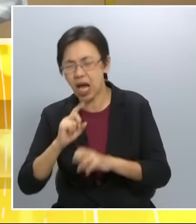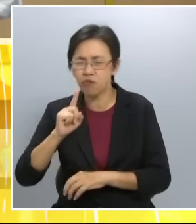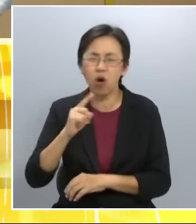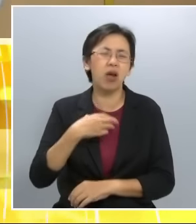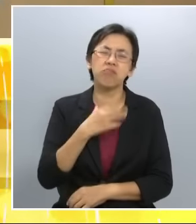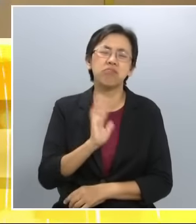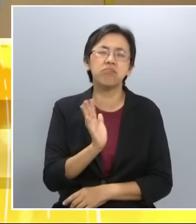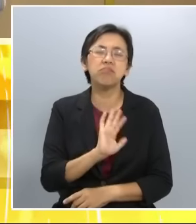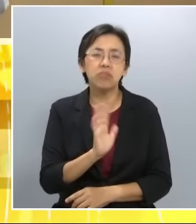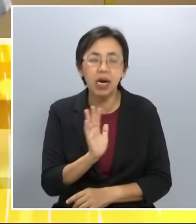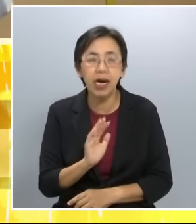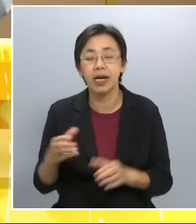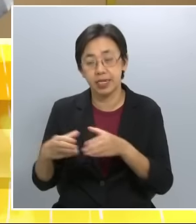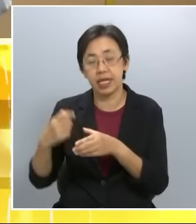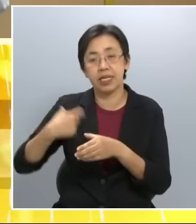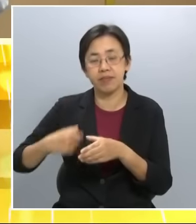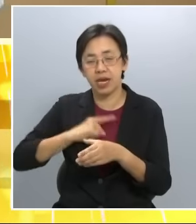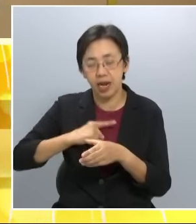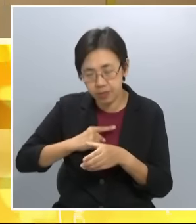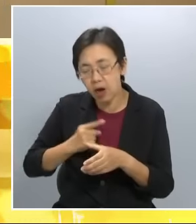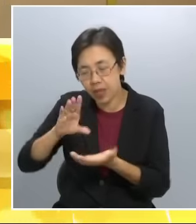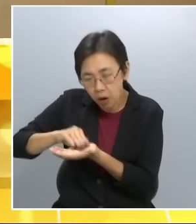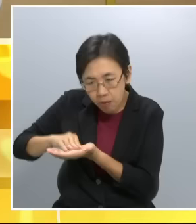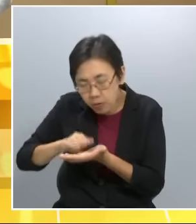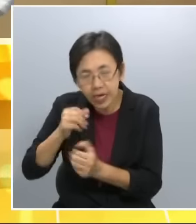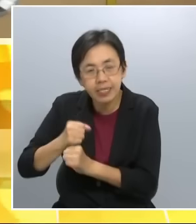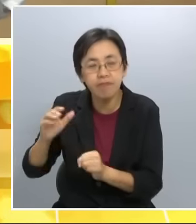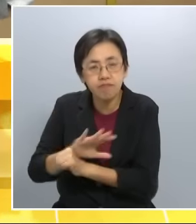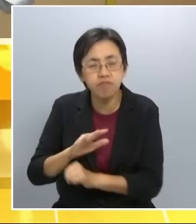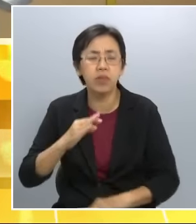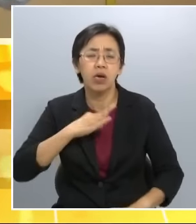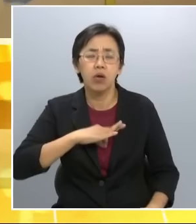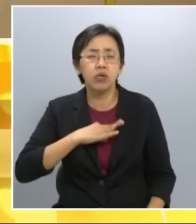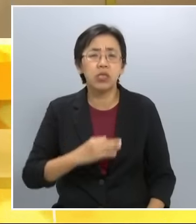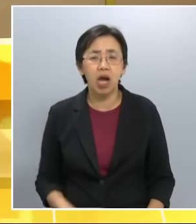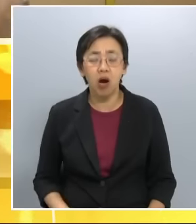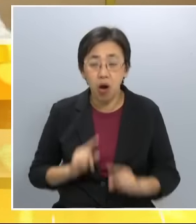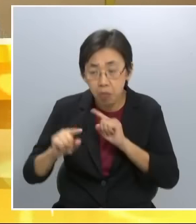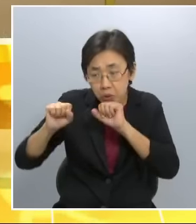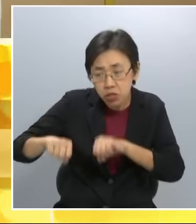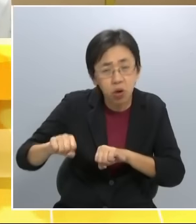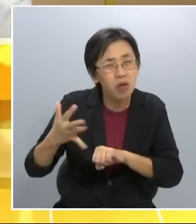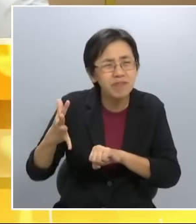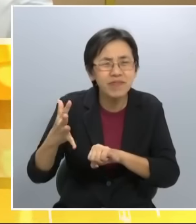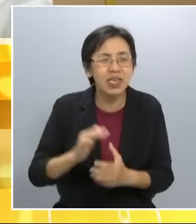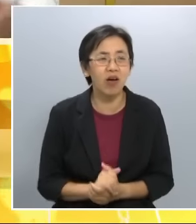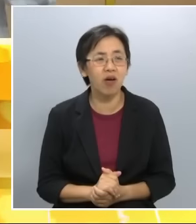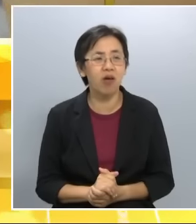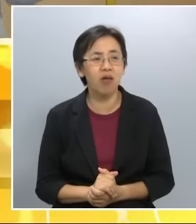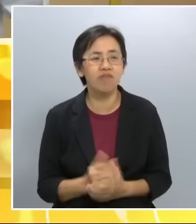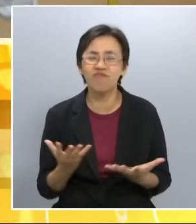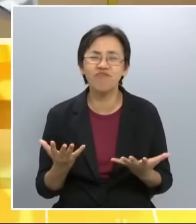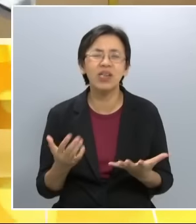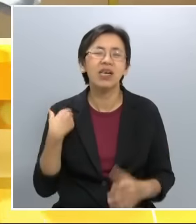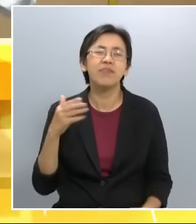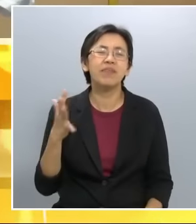ากันไปค่ะทางทีมทนายก็ทำเรื่องนี้อย่างเต็มที่นะคะไม่มีค่ะไม่มีดีลอะไรมันจะมีดีลอะไรเกี่ยวกับคดีนี้ได้ยังไง